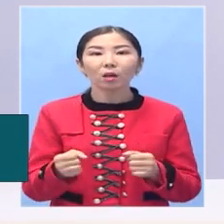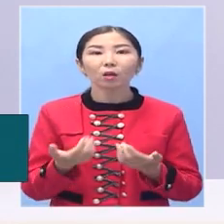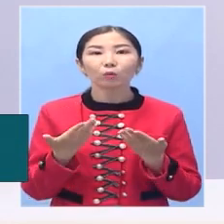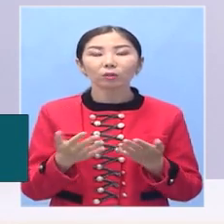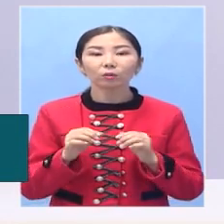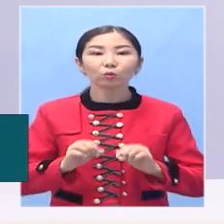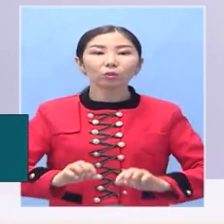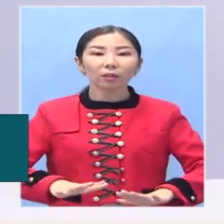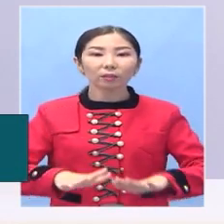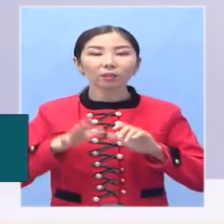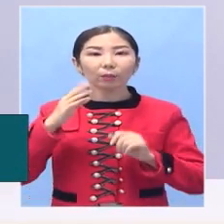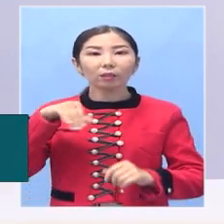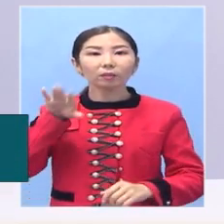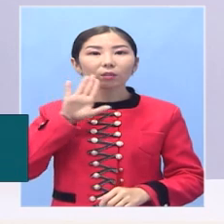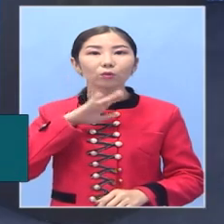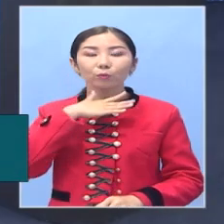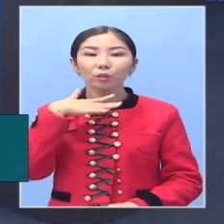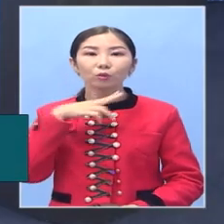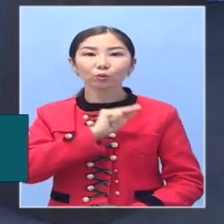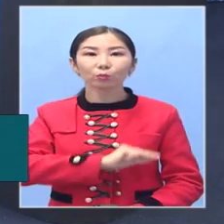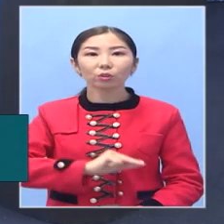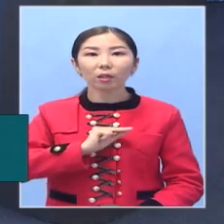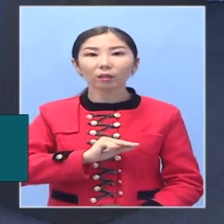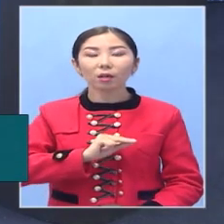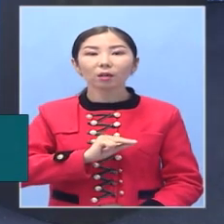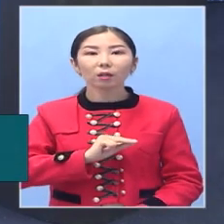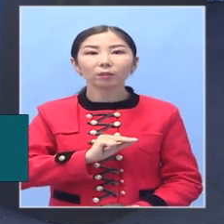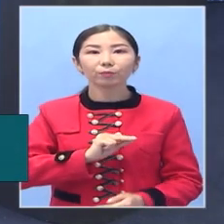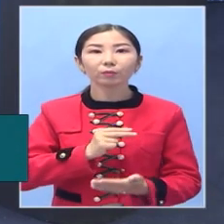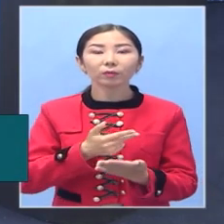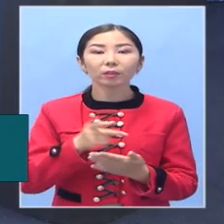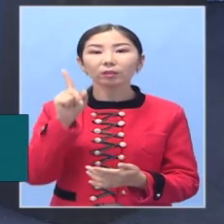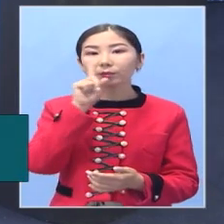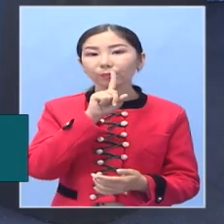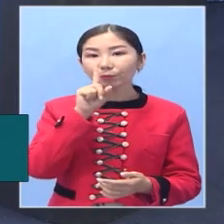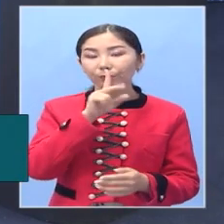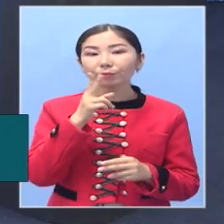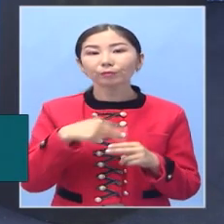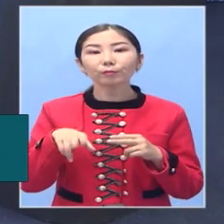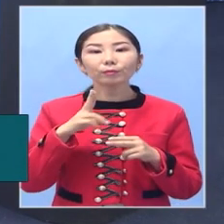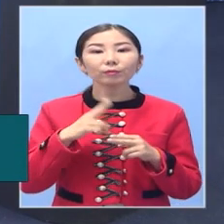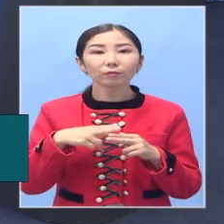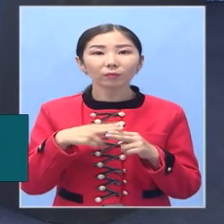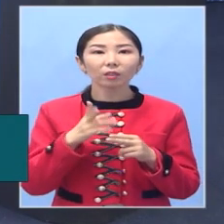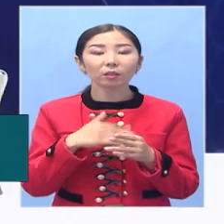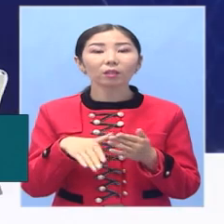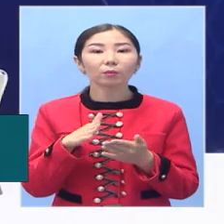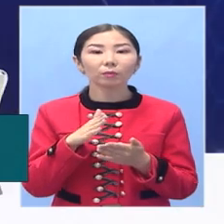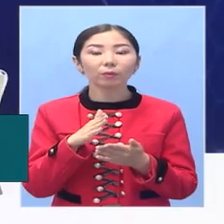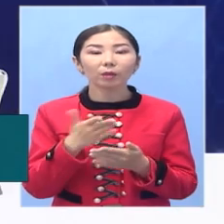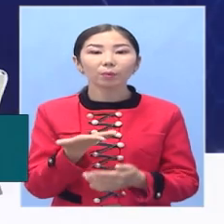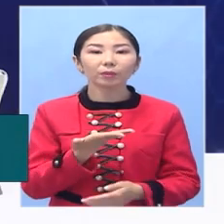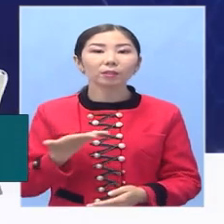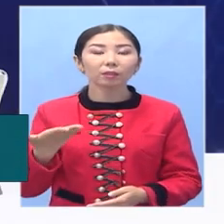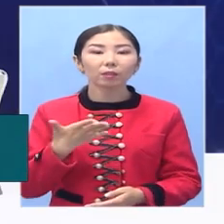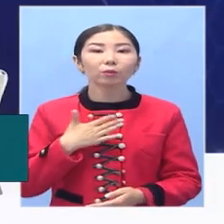су тасқынына байланысты көп деген жұмыстарға енді жаңағы кішкене кедергілер келіп жатырған болар. Десек те біздің